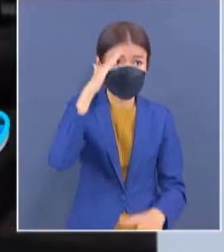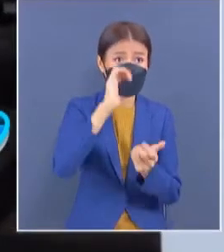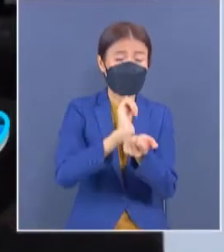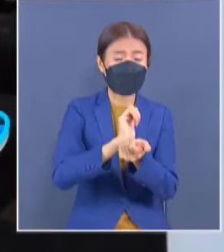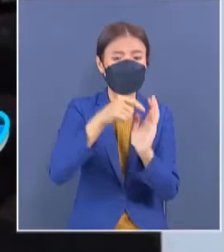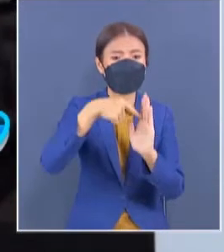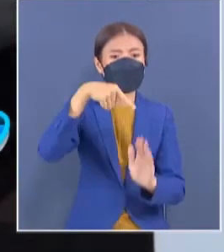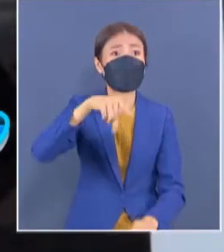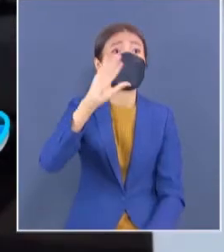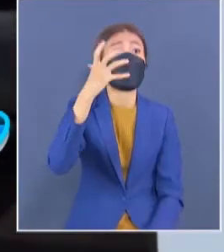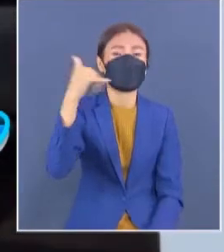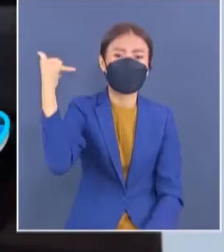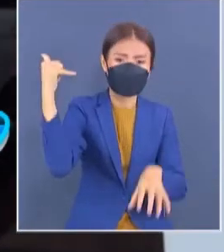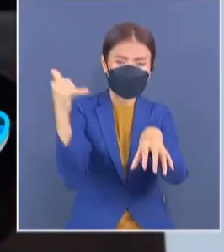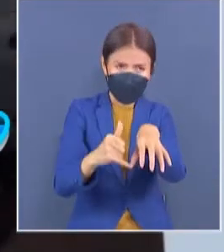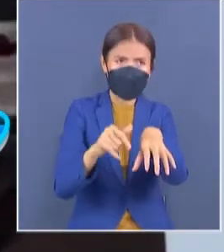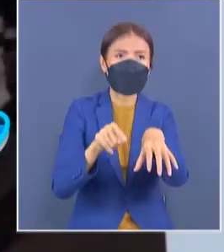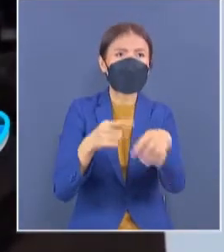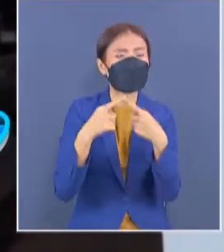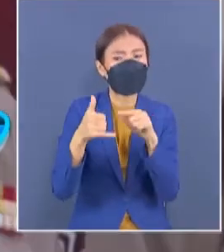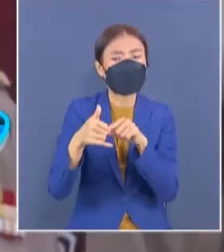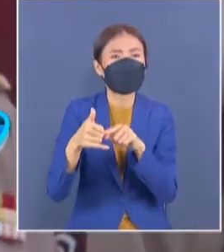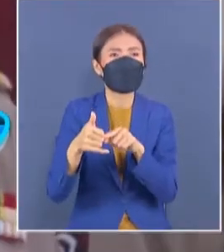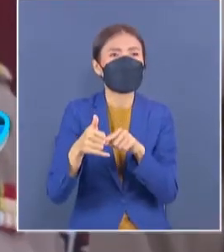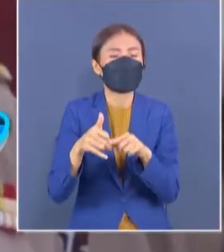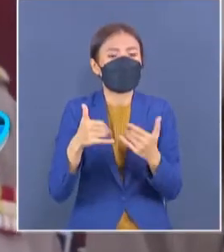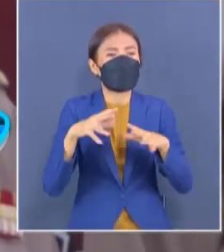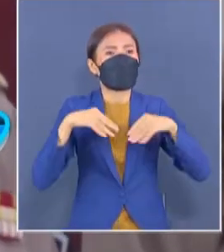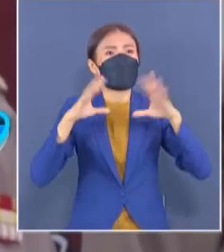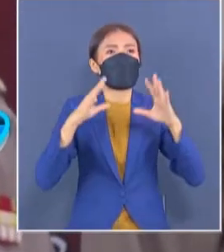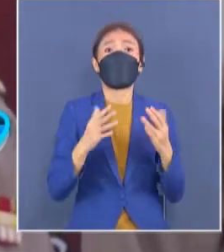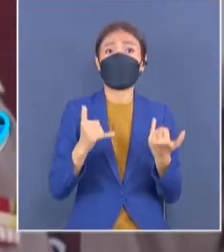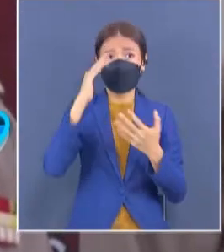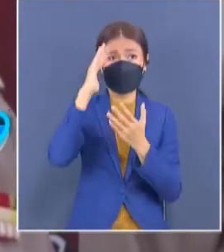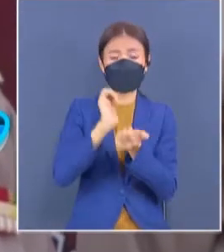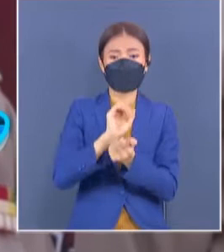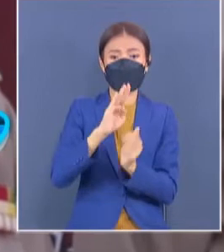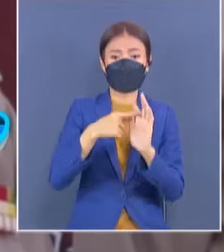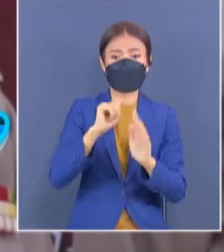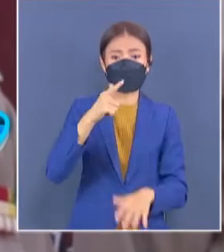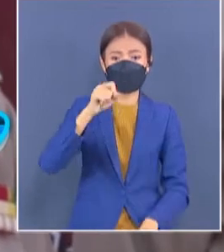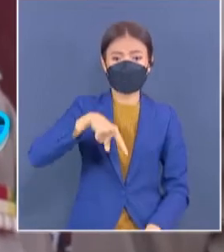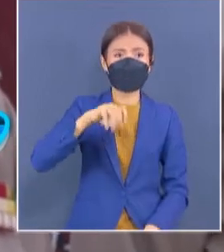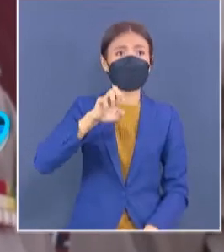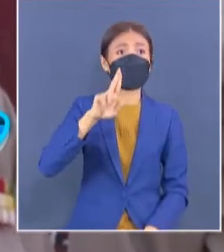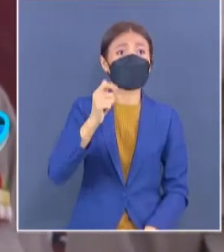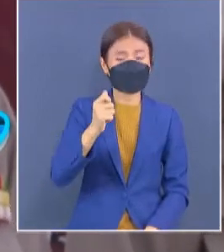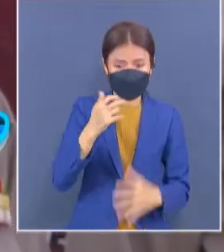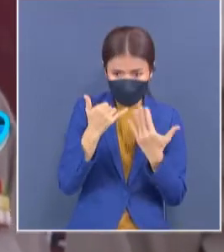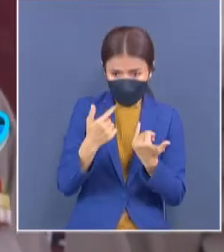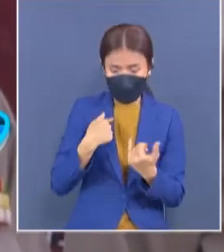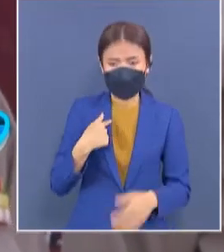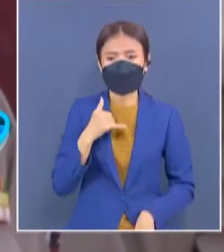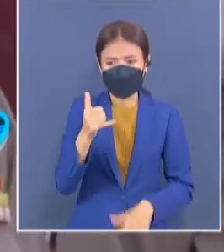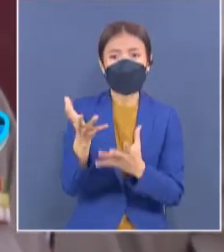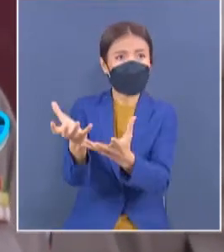ายังให้การปฏิเสธขณะที่ตำรวจนครบาลบางซื่อก็อยู่ระหว่างการเดินทางไปรับตัวมาสอบสวนไม่รู้ว่าลัก